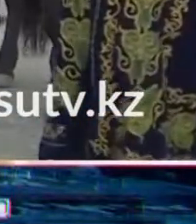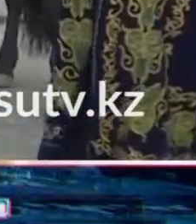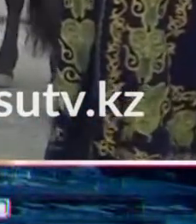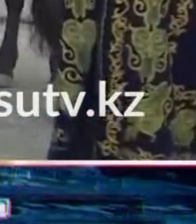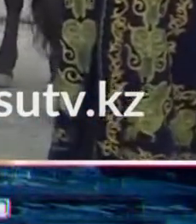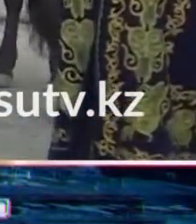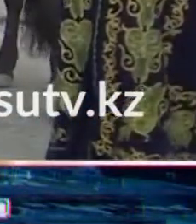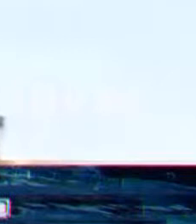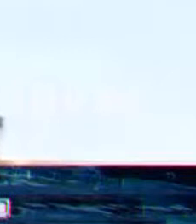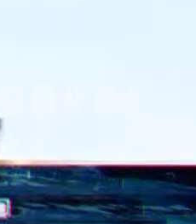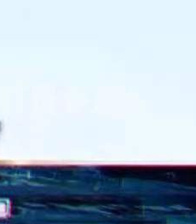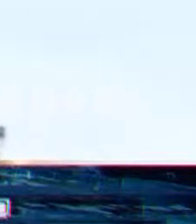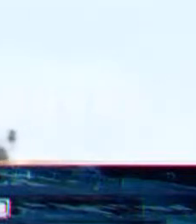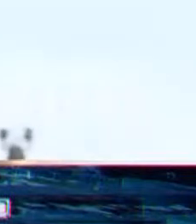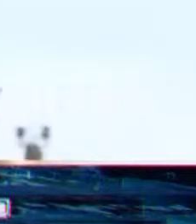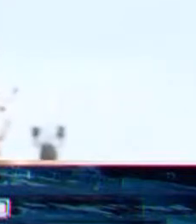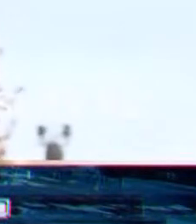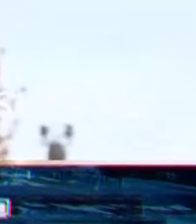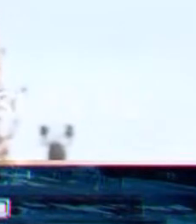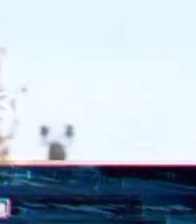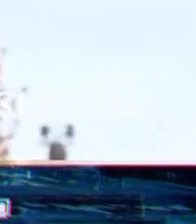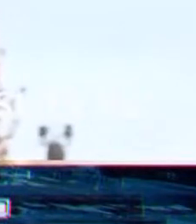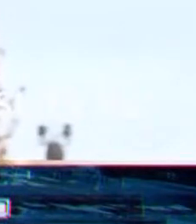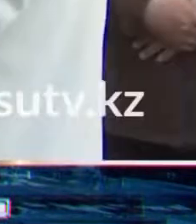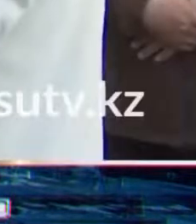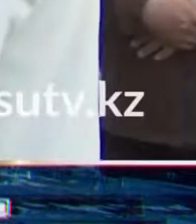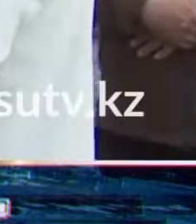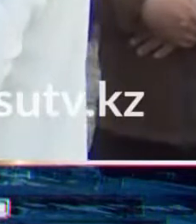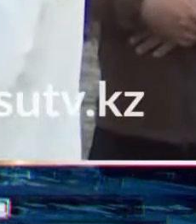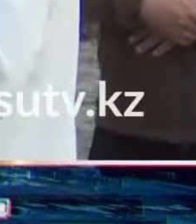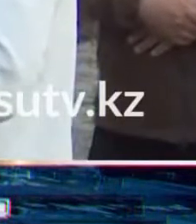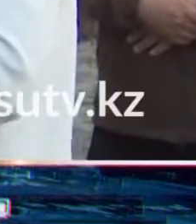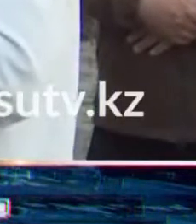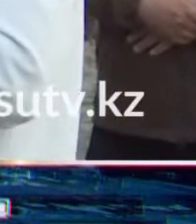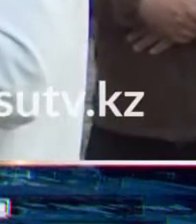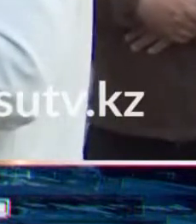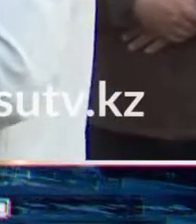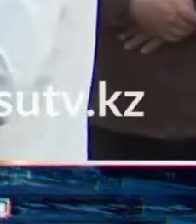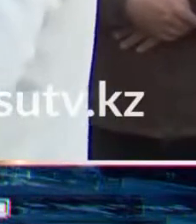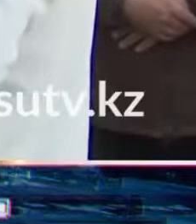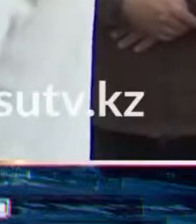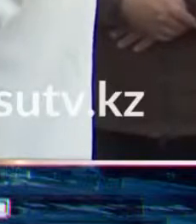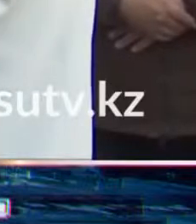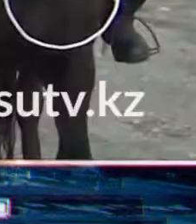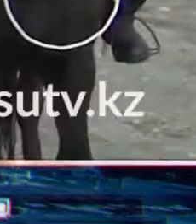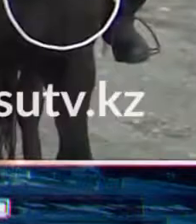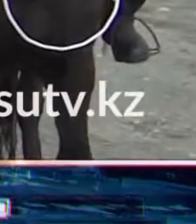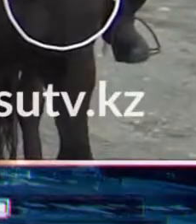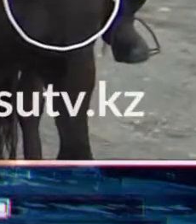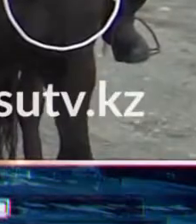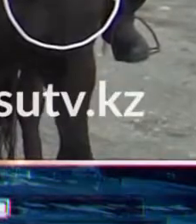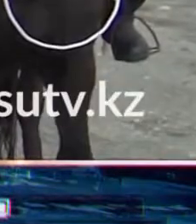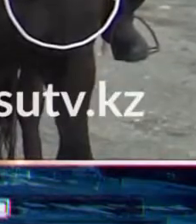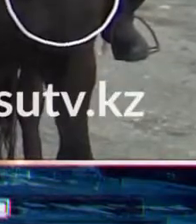Мақсат – қазақи жылқылардың төзімділігін насихаттау. Сарқандық бір топ азамат салтатпен ұзақ сапарға шықты. 10 күнде 1,5